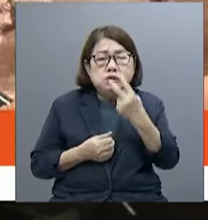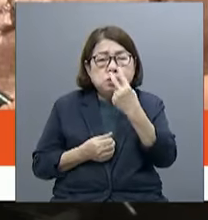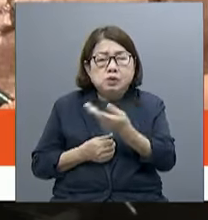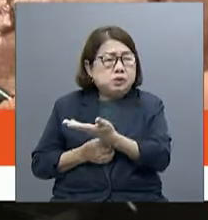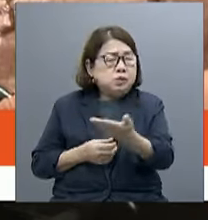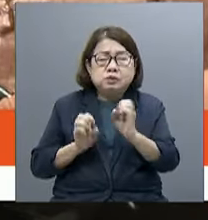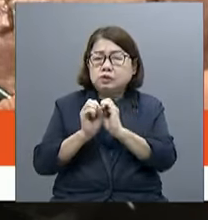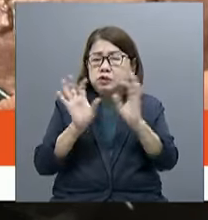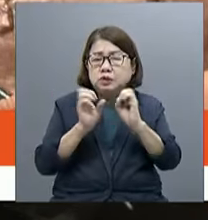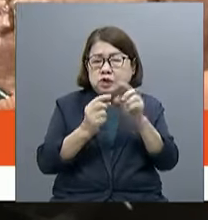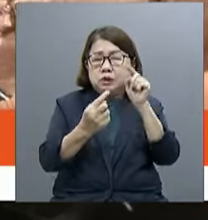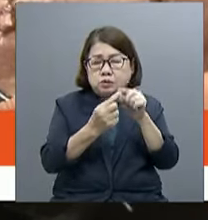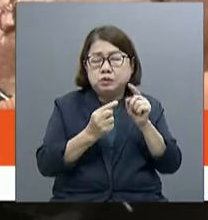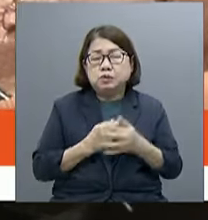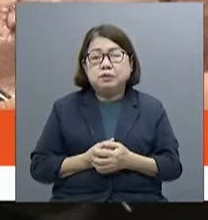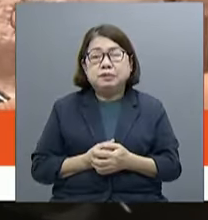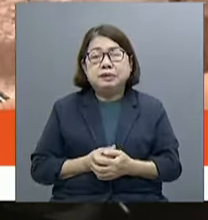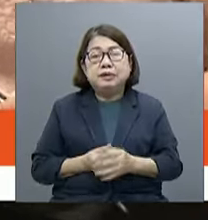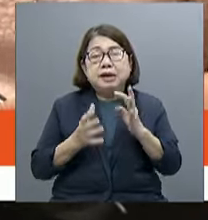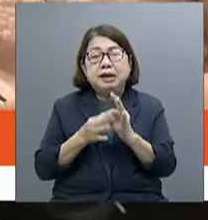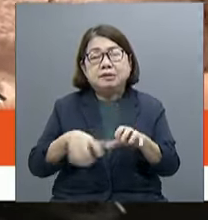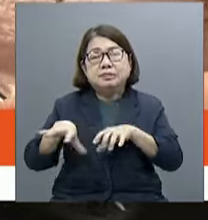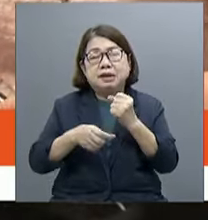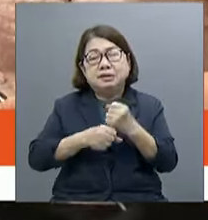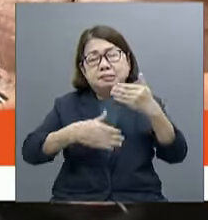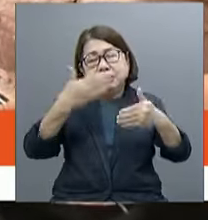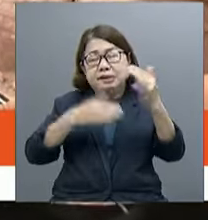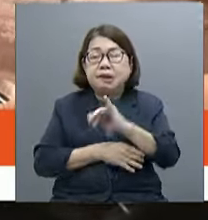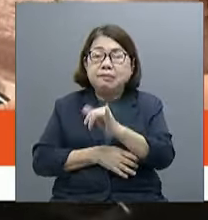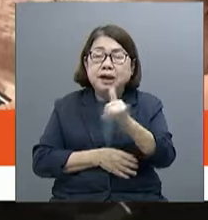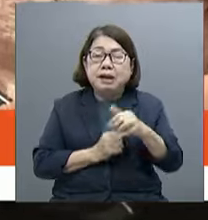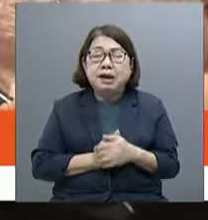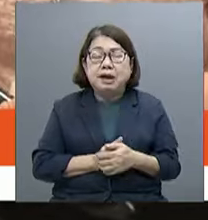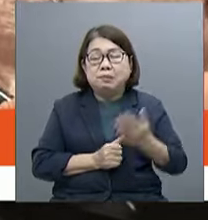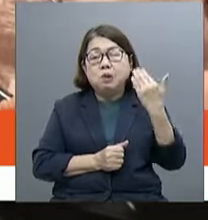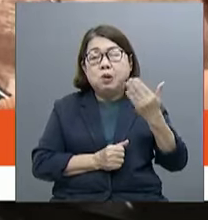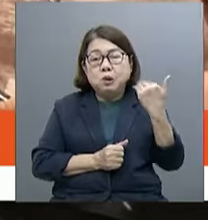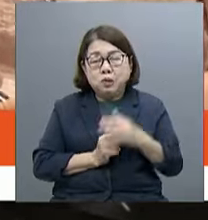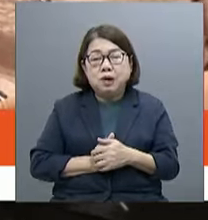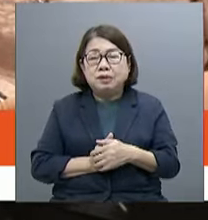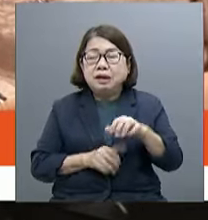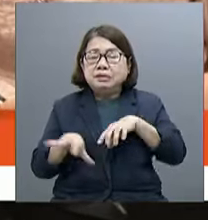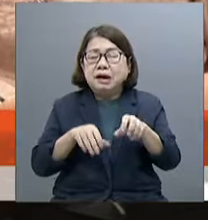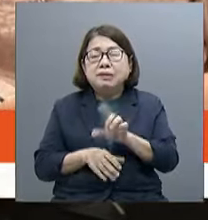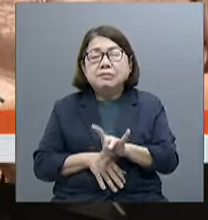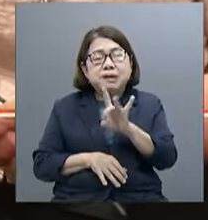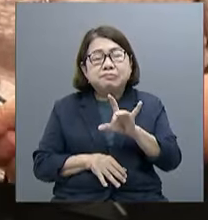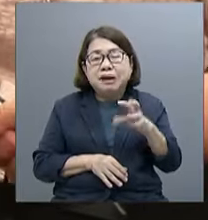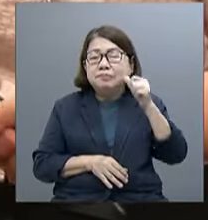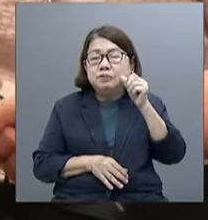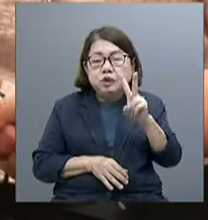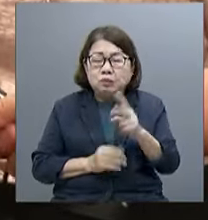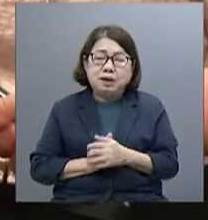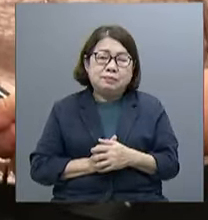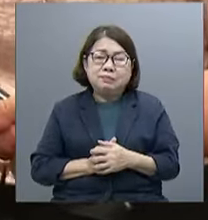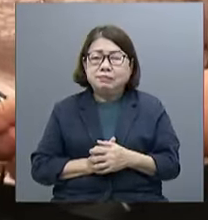กประเด็นมากกว่าเพราะบางทีการเล่าด้วยกิจกรรมอย่างเดียวเหมือนทางเทศบาลทำเหมือนเป็นอีเวนต์2 วันอย่างเงี้ยค่ะพี่มองดูว่ามันไม่ส